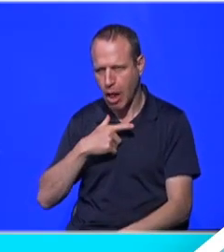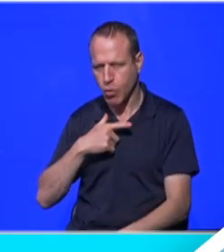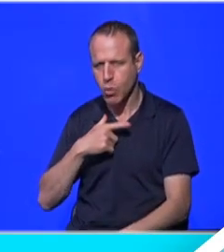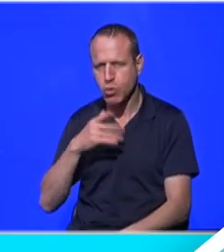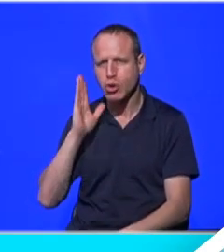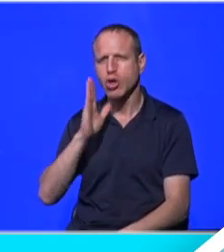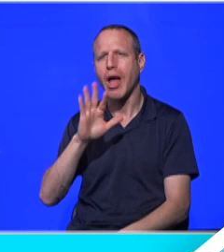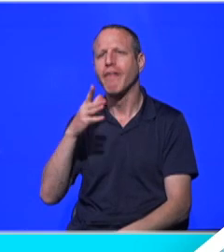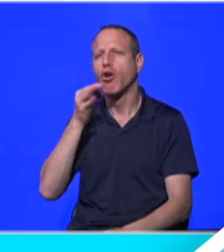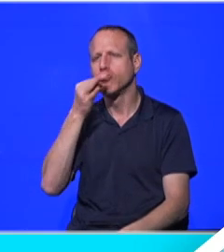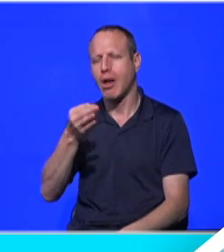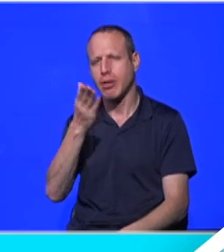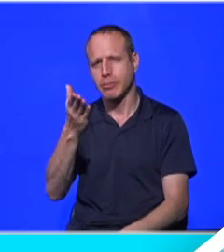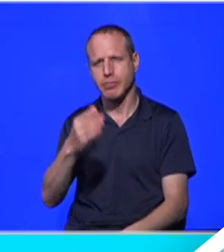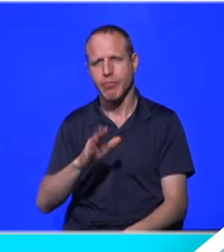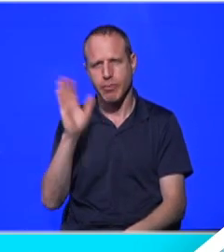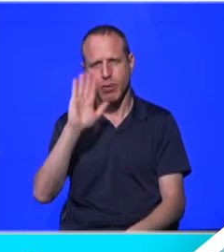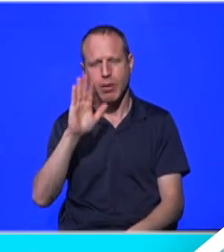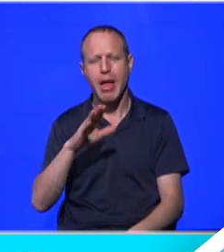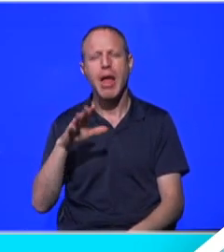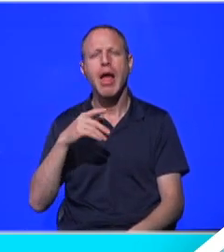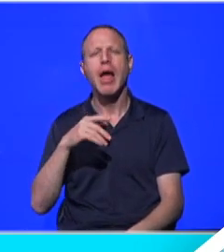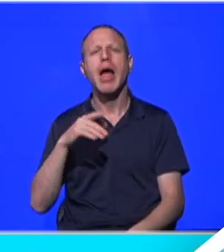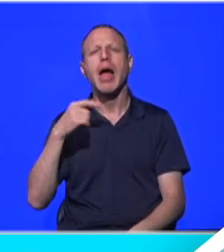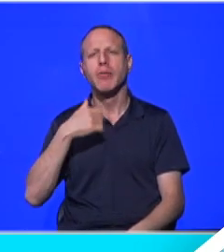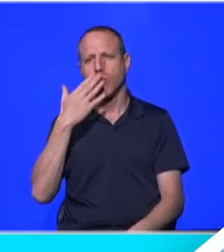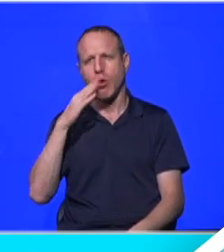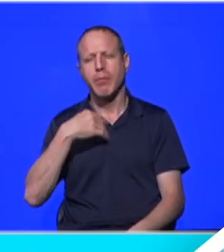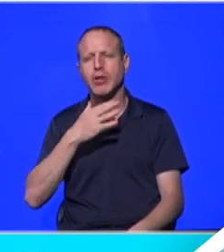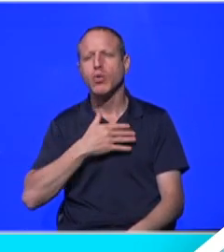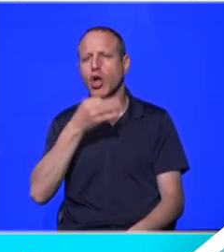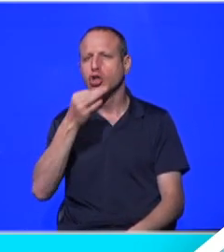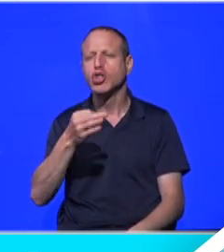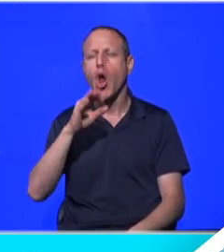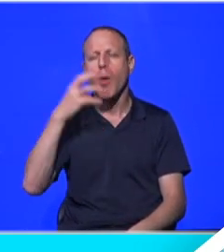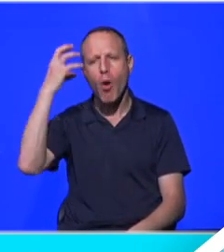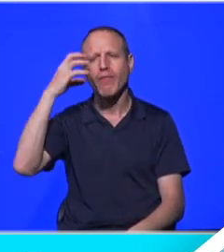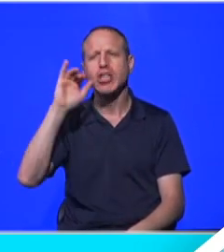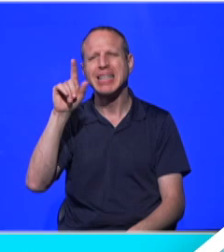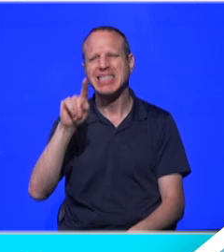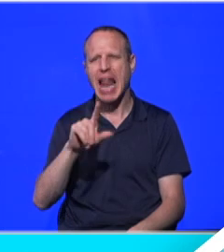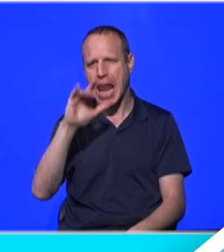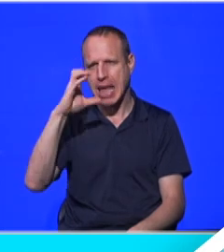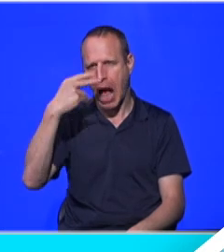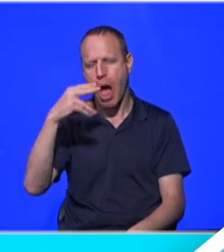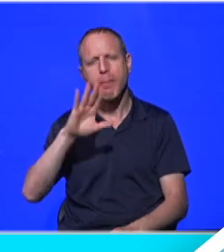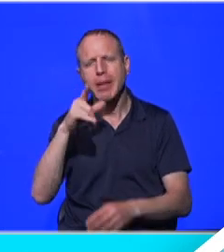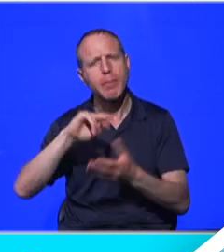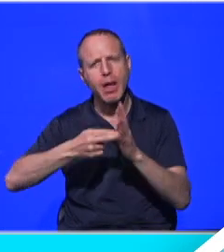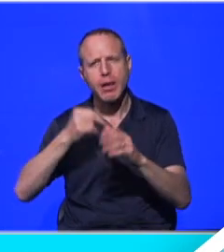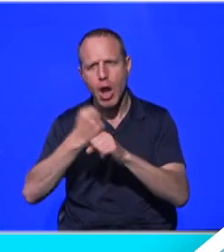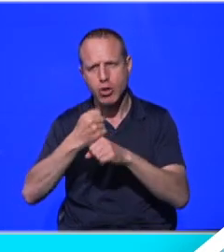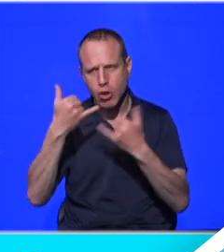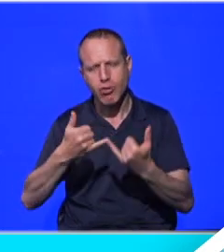ישר, איפה השאלה? הנה, בבקשה, היי, ערב טוב. רציתי לשאול את פרופסור זליכה, מה אתה מתכנן לעשות עכשיו, אם בכלל, אחרי